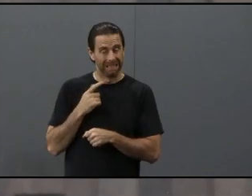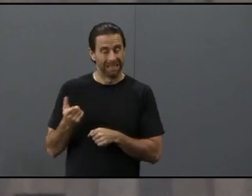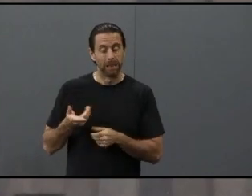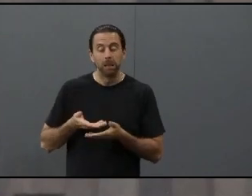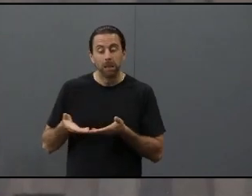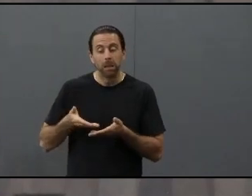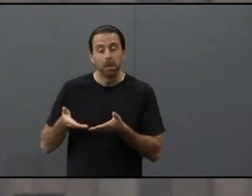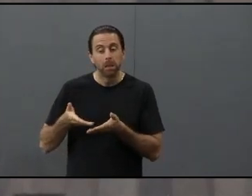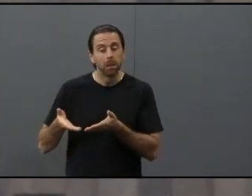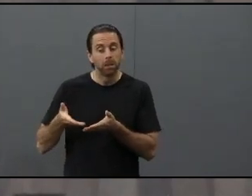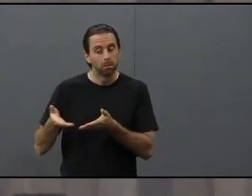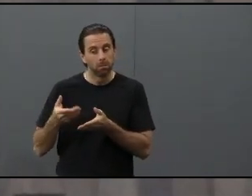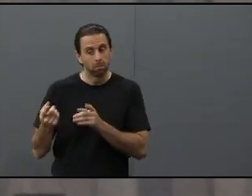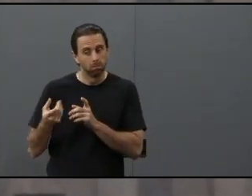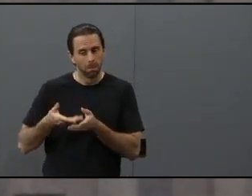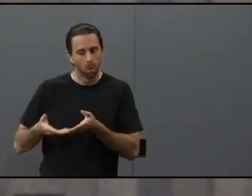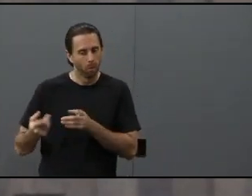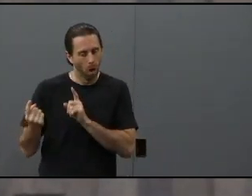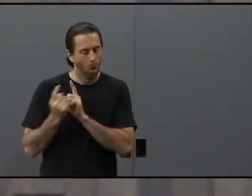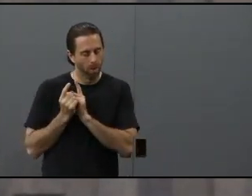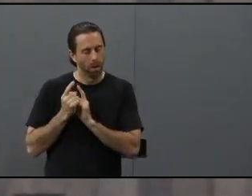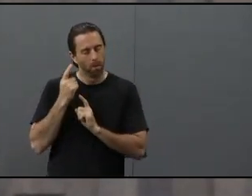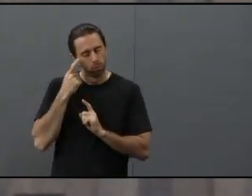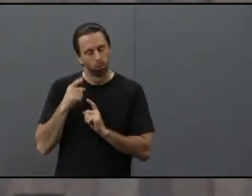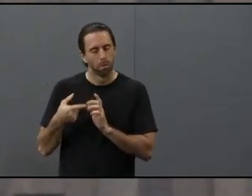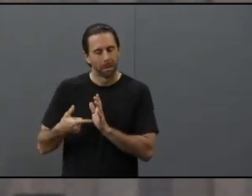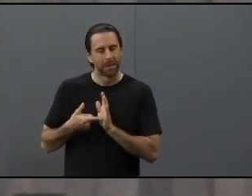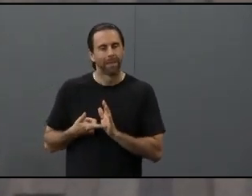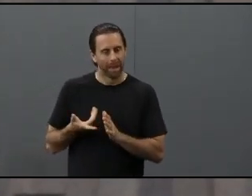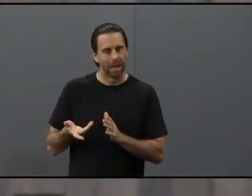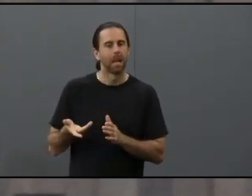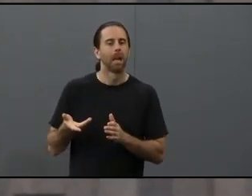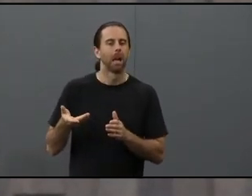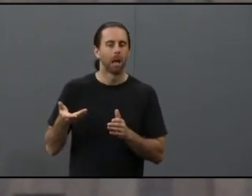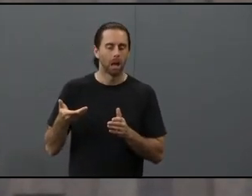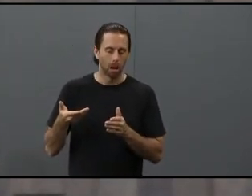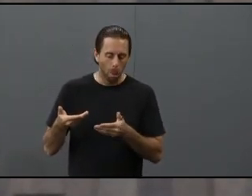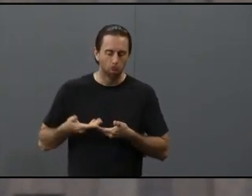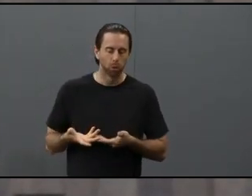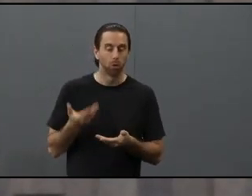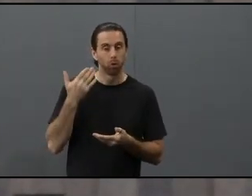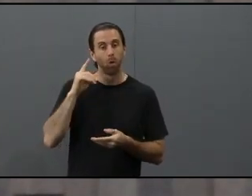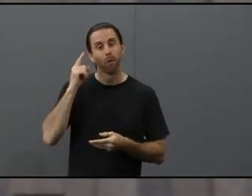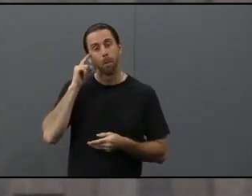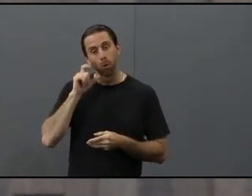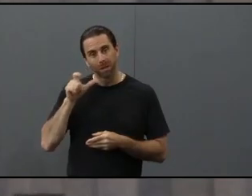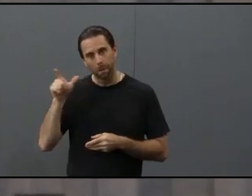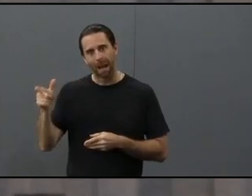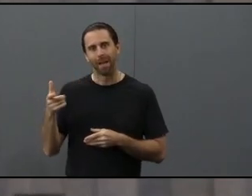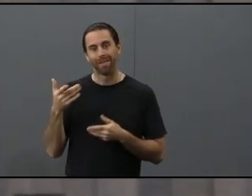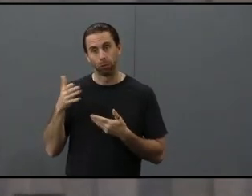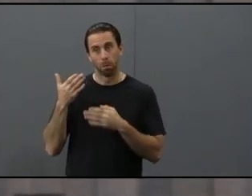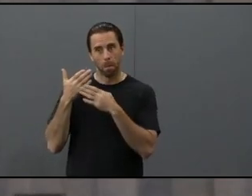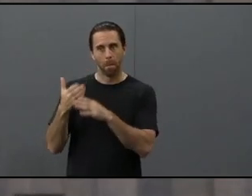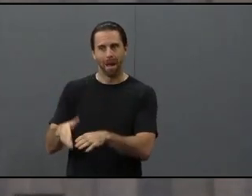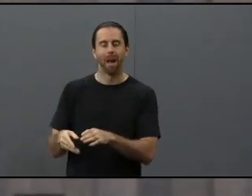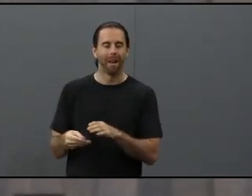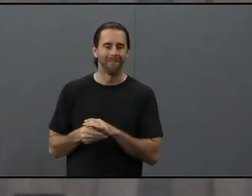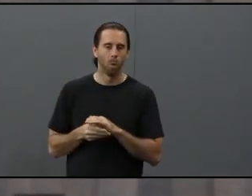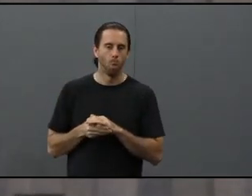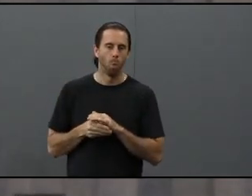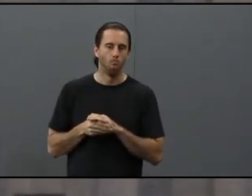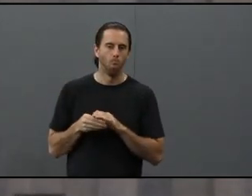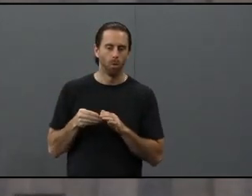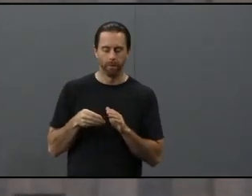va nous rencontrer sous peu pour nous présenter les propositions et je sais que le gouvernement du Québec est déjà préparé des fonds dans